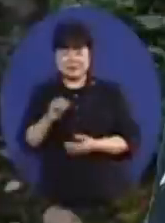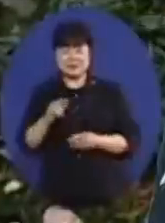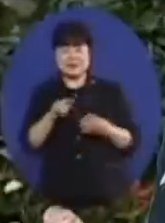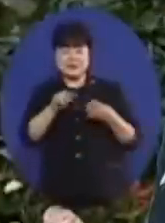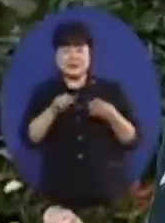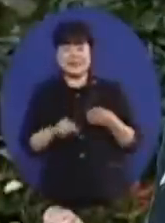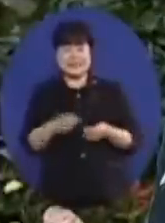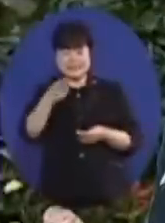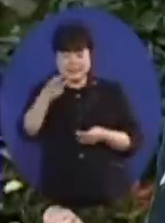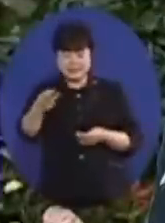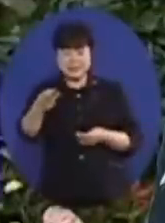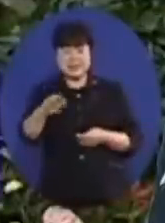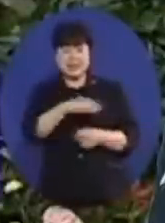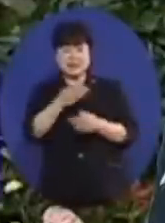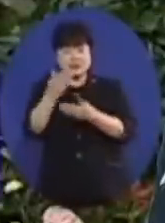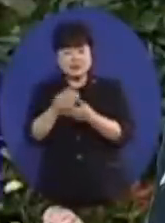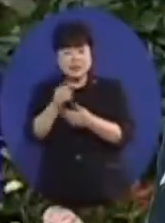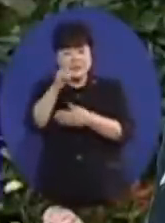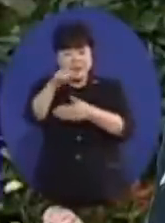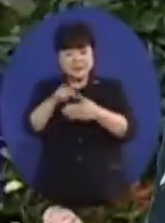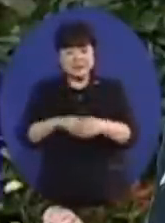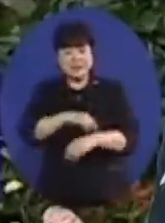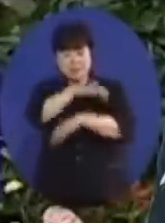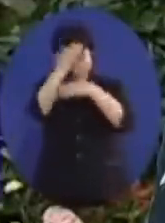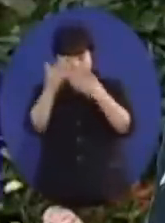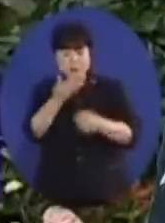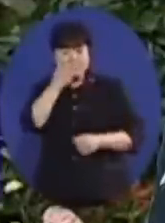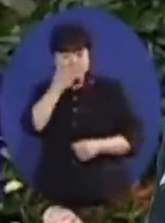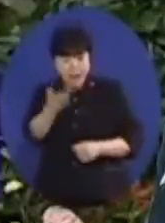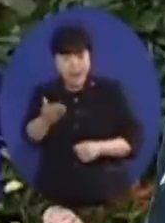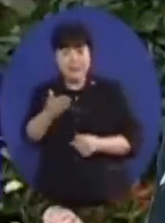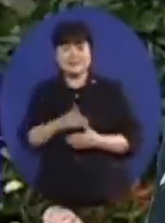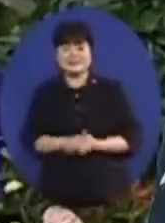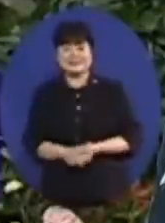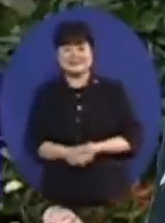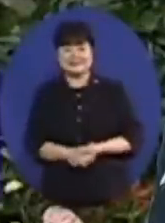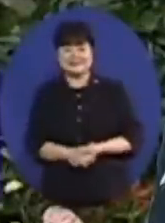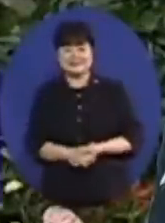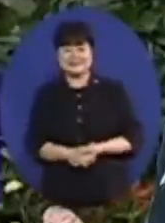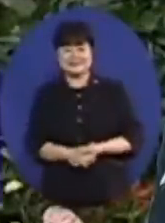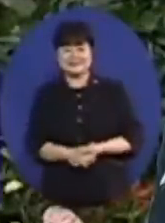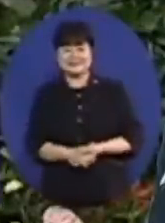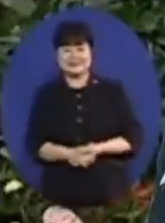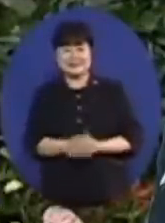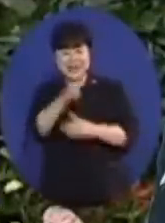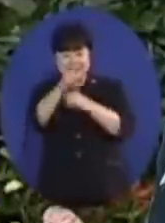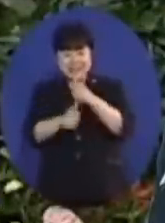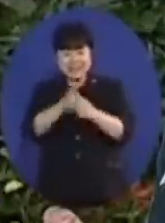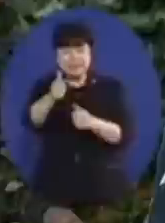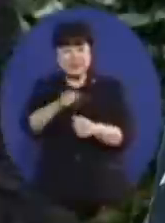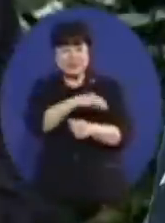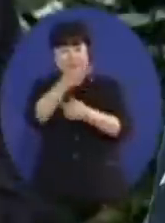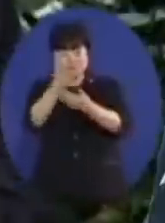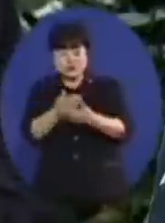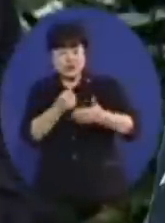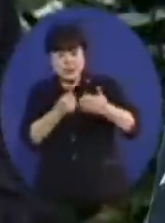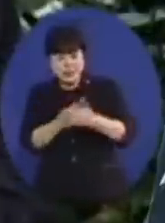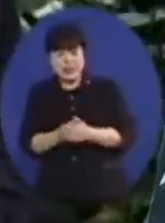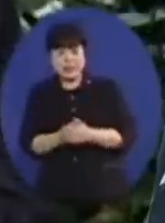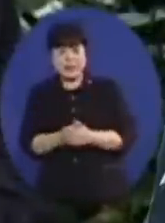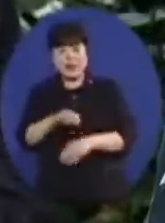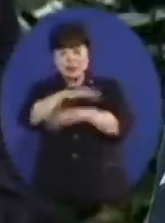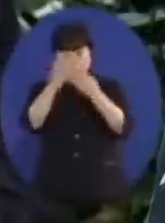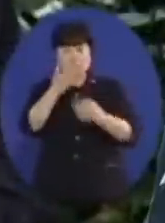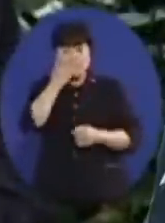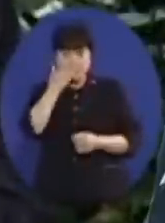빌립보서 4장 13절에 내게 능력 주신 자 안에서 내가 모든 것을 할 수 있느니라 하나님이 내게 능력을 주시니까 내가